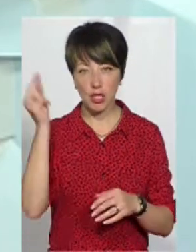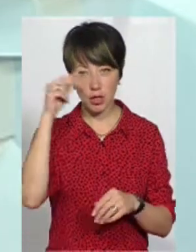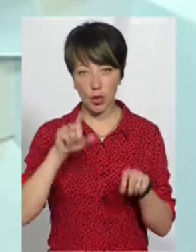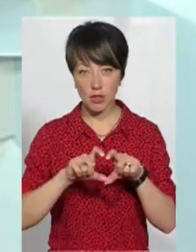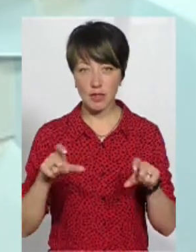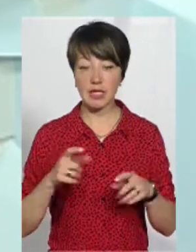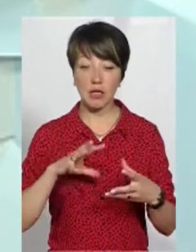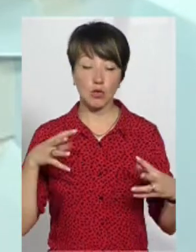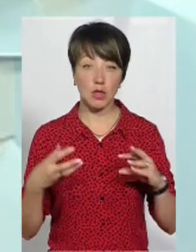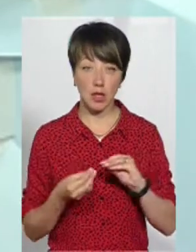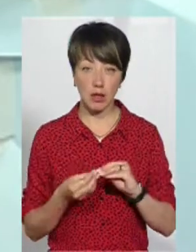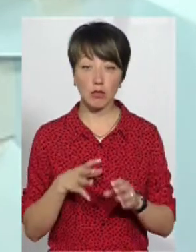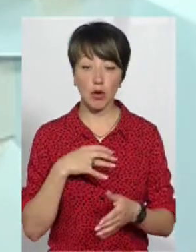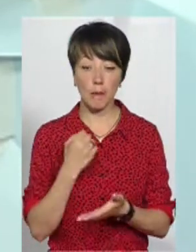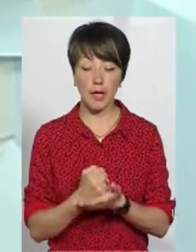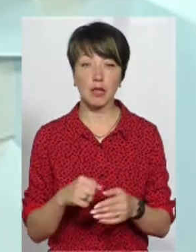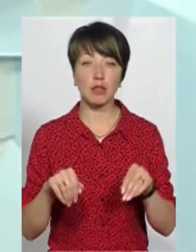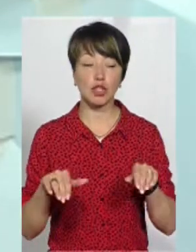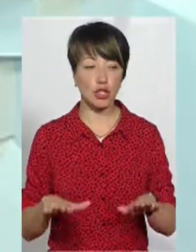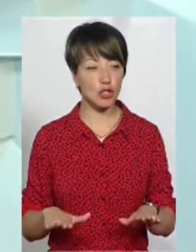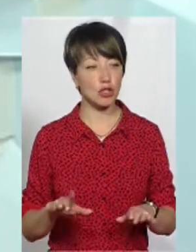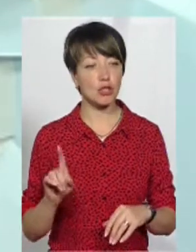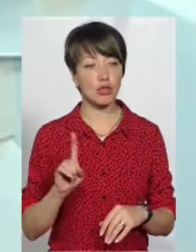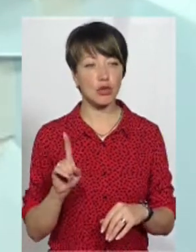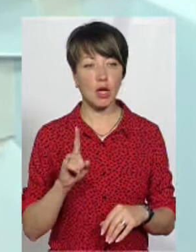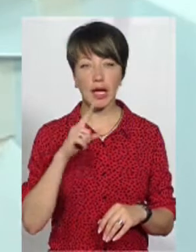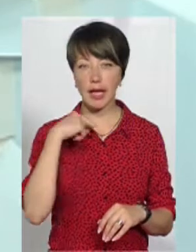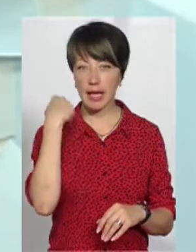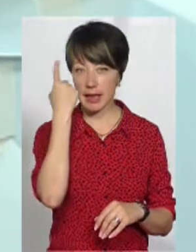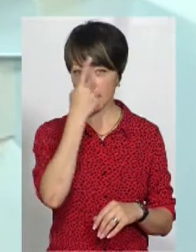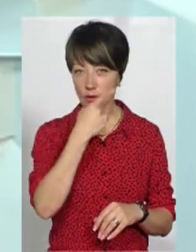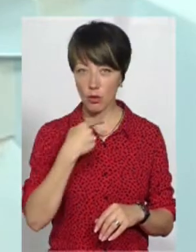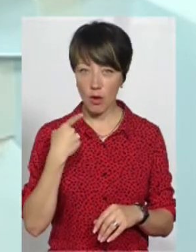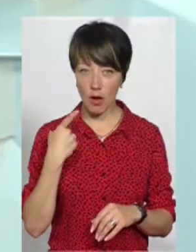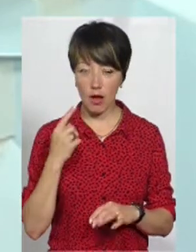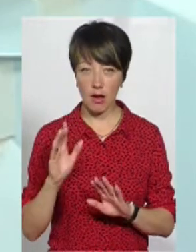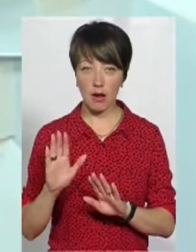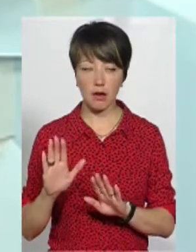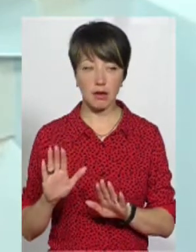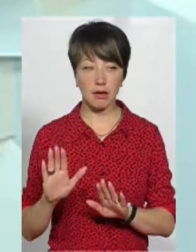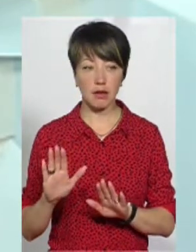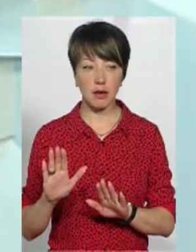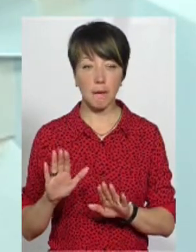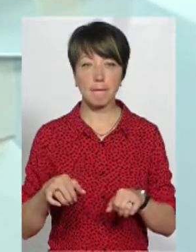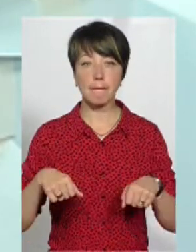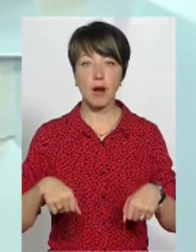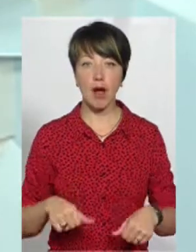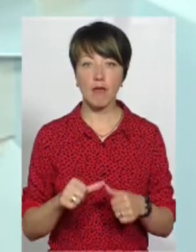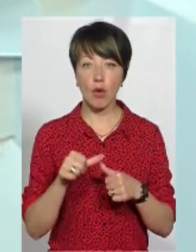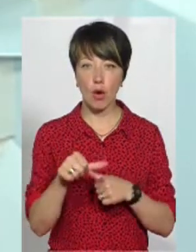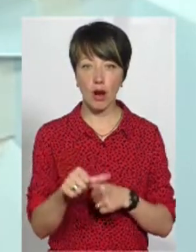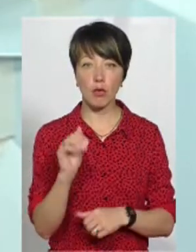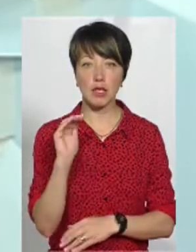результат цієї справи було прийнято рішення, що індивідуальний індивідуальне право